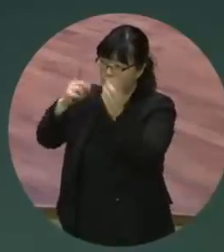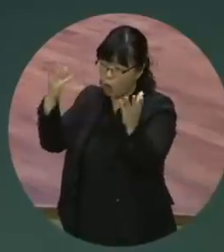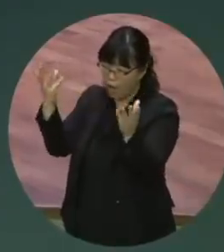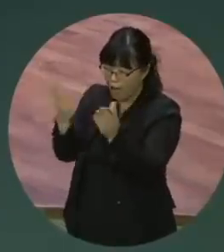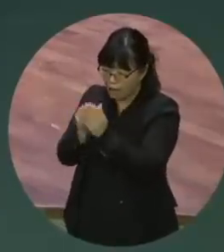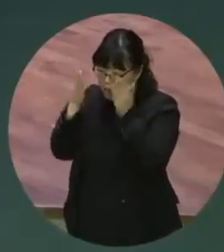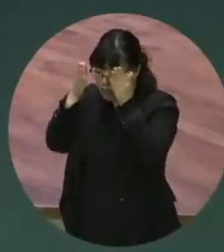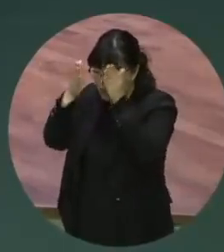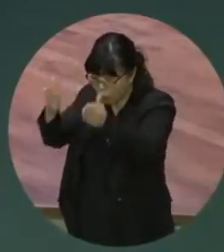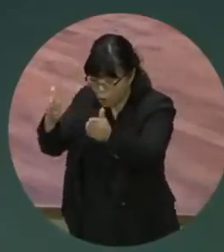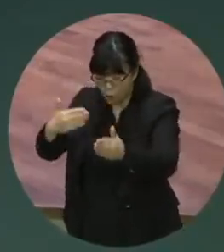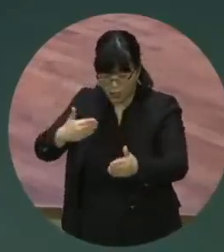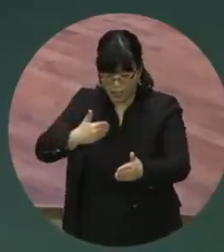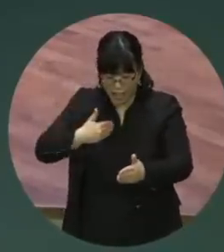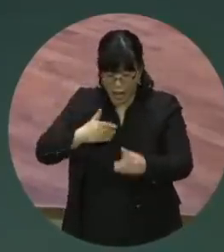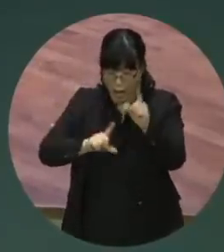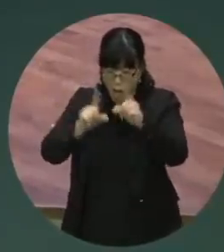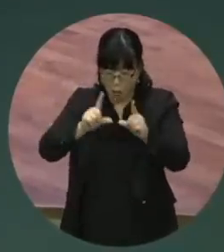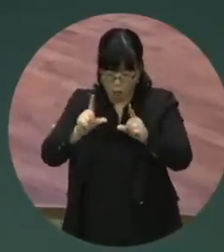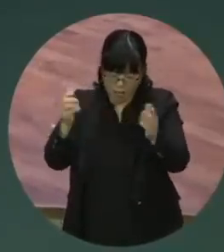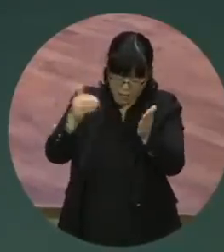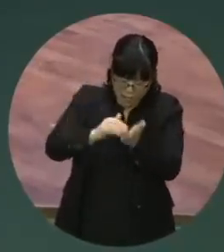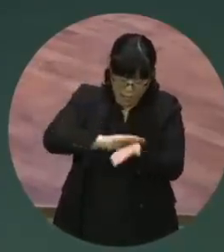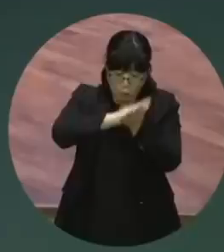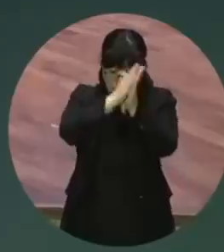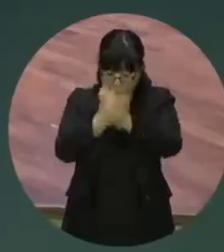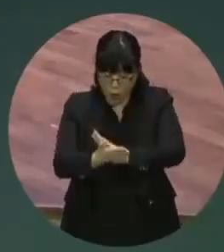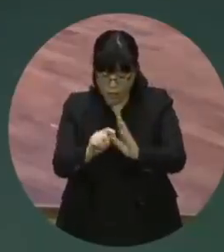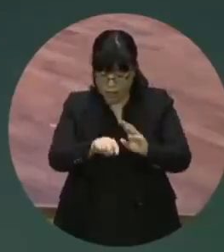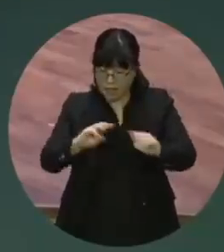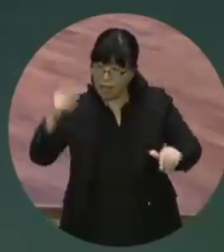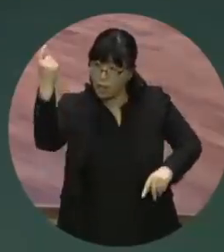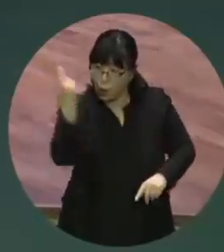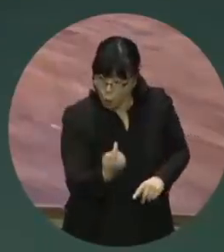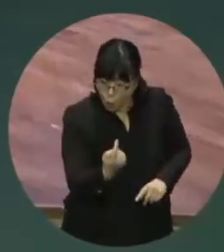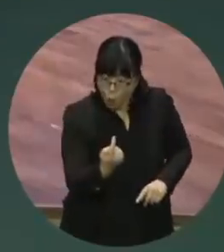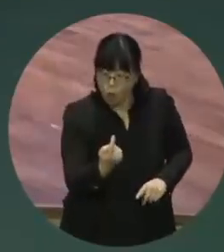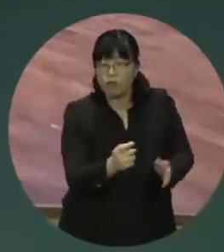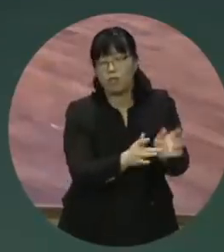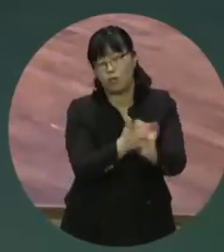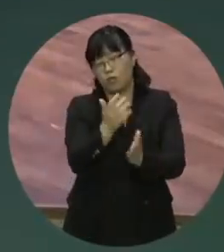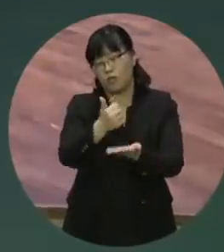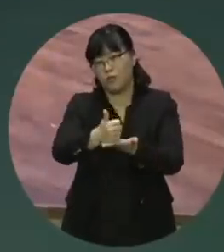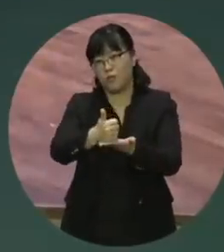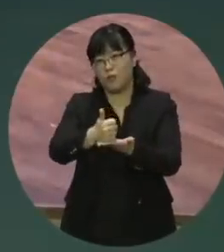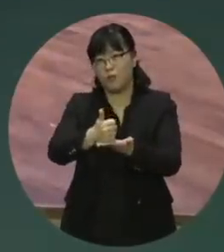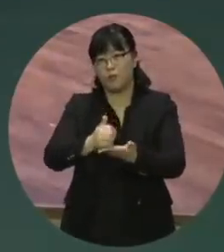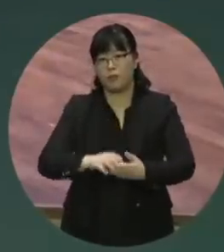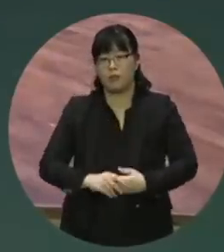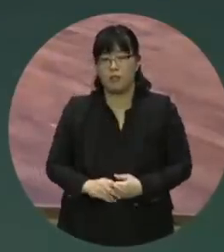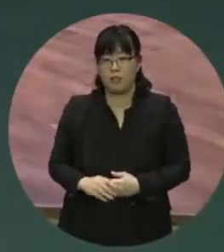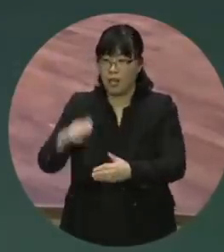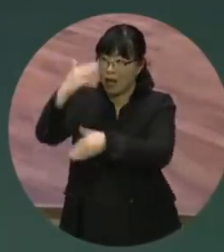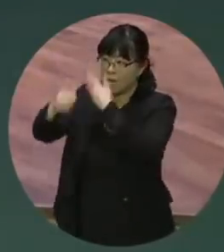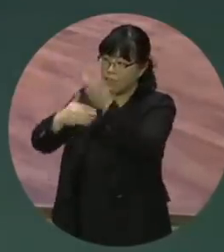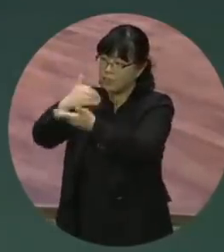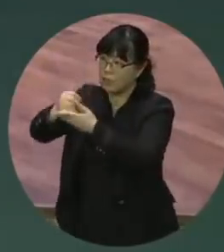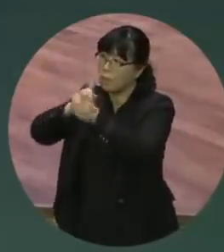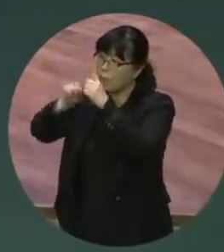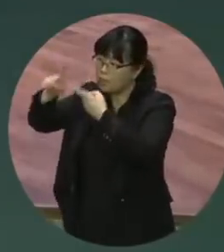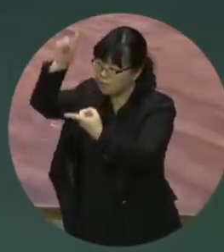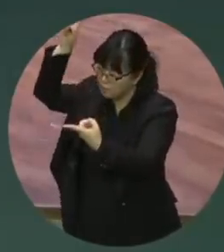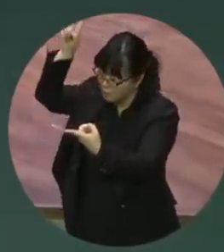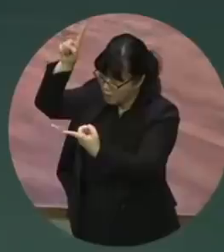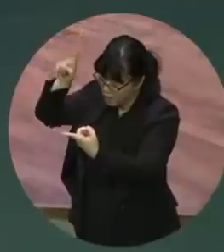하나님의 본체였는데 하나님이 시킨 대로 예정하신 대로 성육신했다.